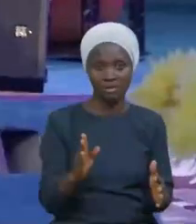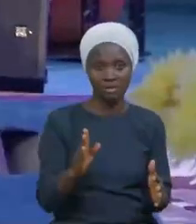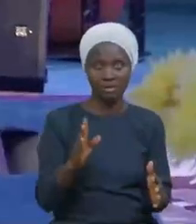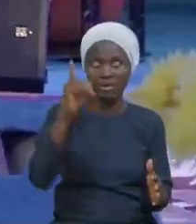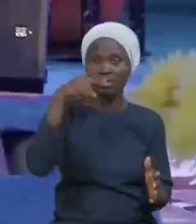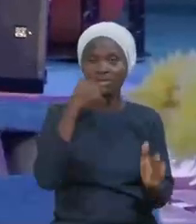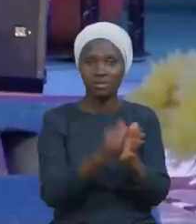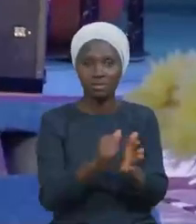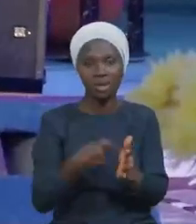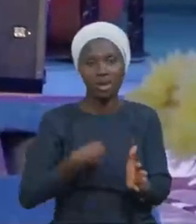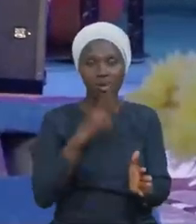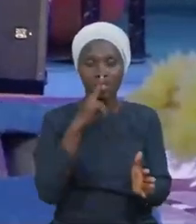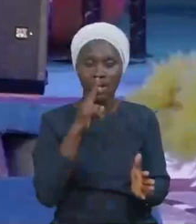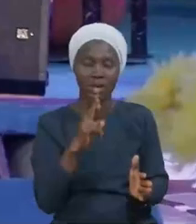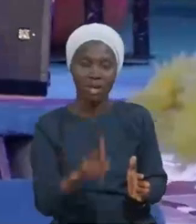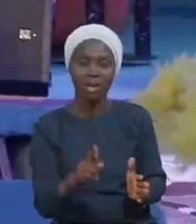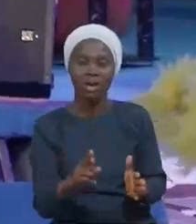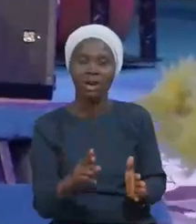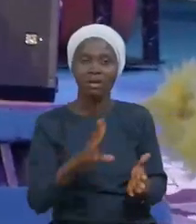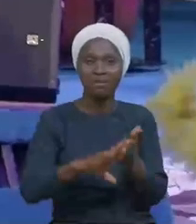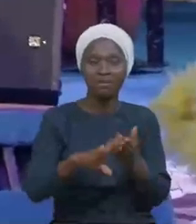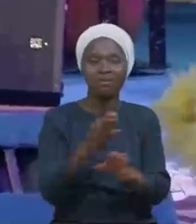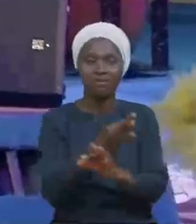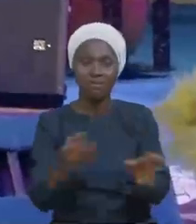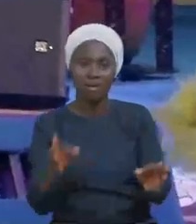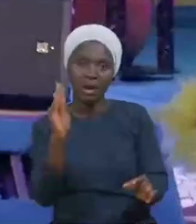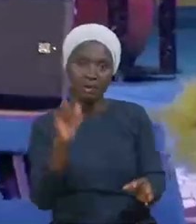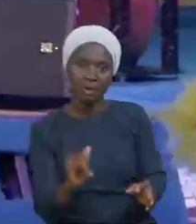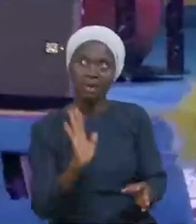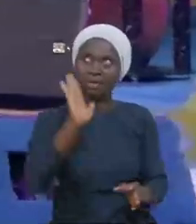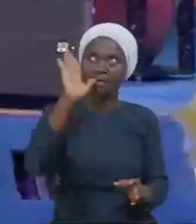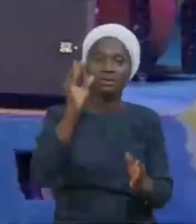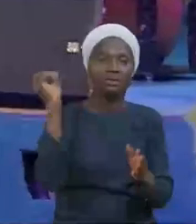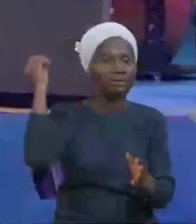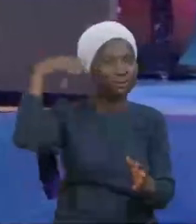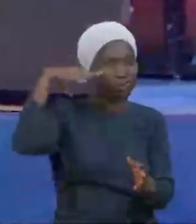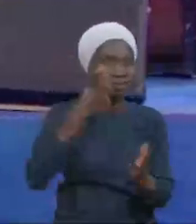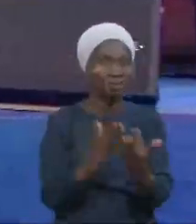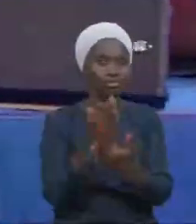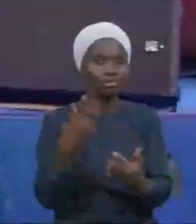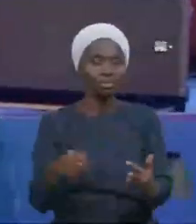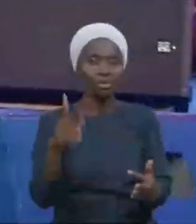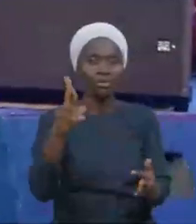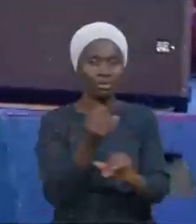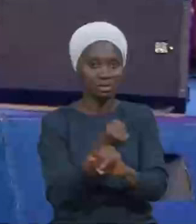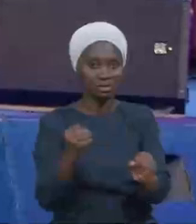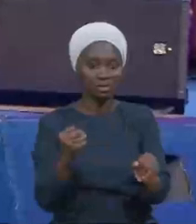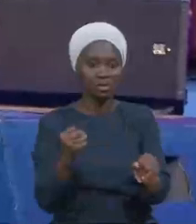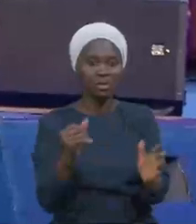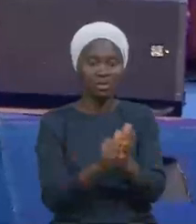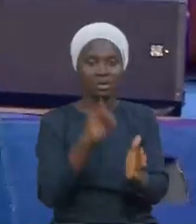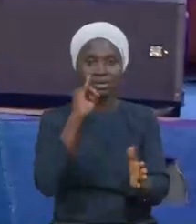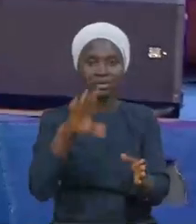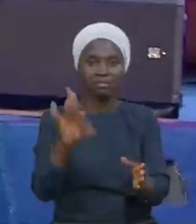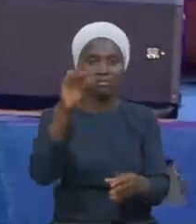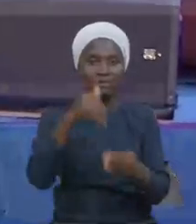gratuitement justifiés par sa grâce, par le moyen de la rédemption qui est en Jésus-Christ.